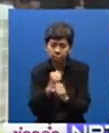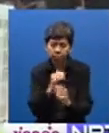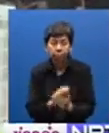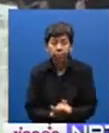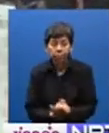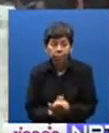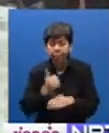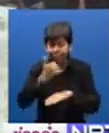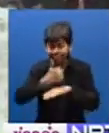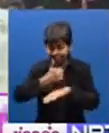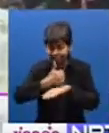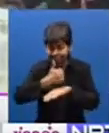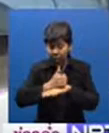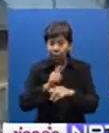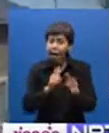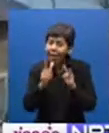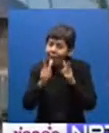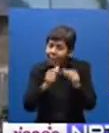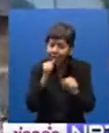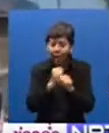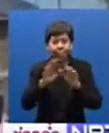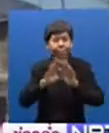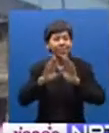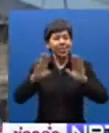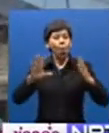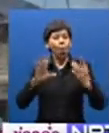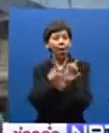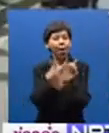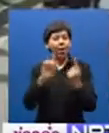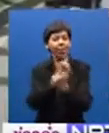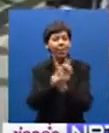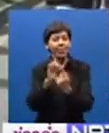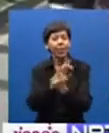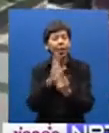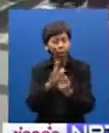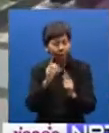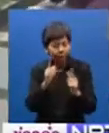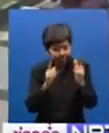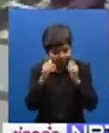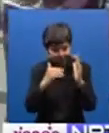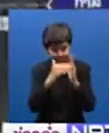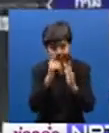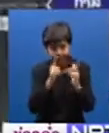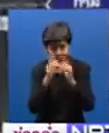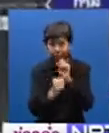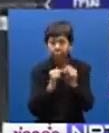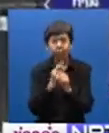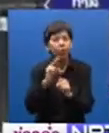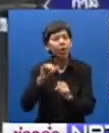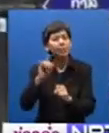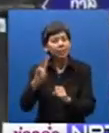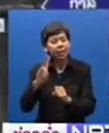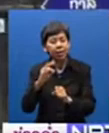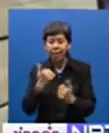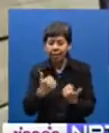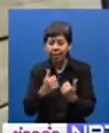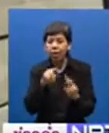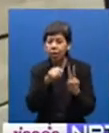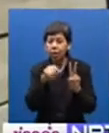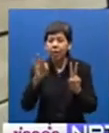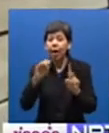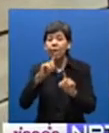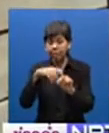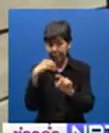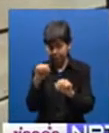รังสรรค์ผู้ว่าราชการจังหวัดเลยเปิดงานประเพณีออกพรรษาที่เชียงคานประจำปี2557วันที่2ถึง9ตุลา